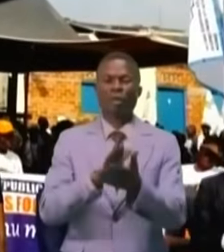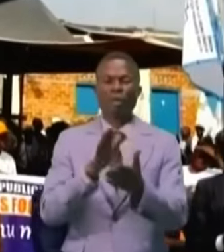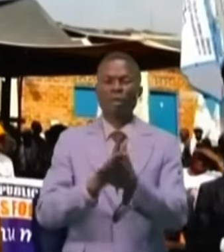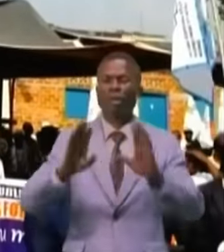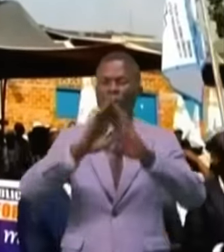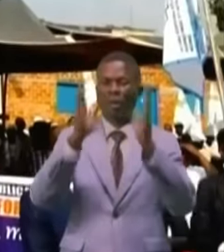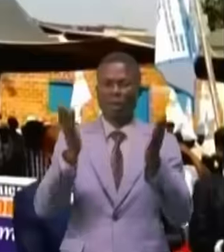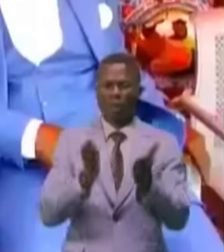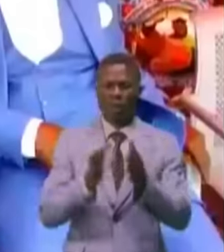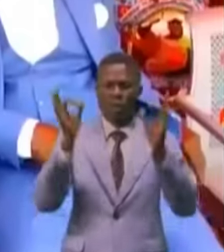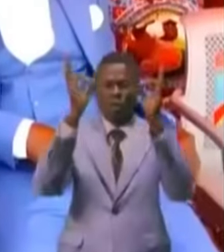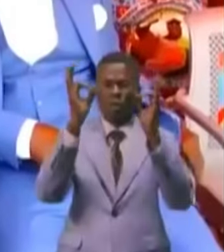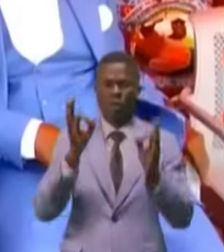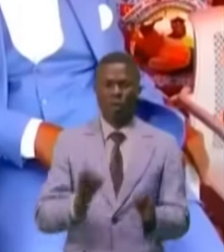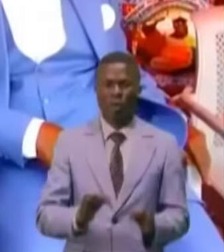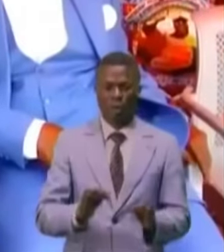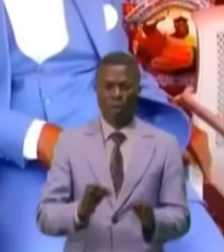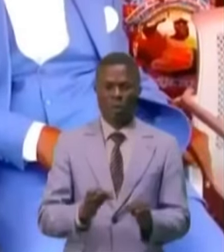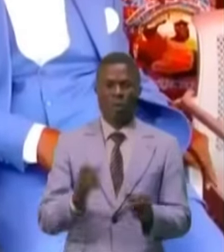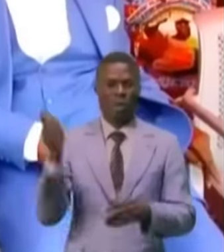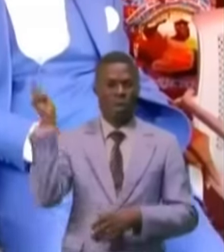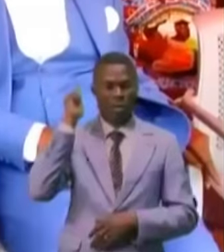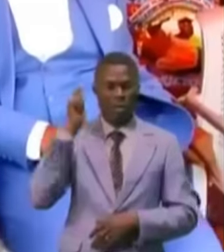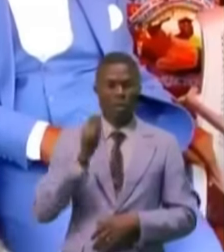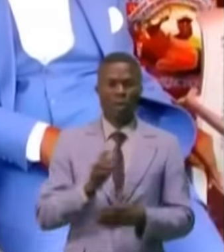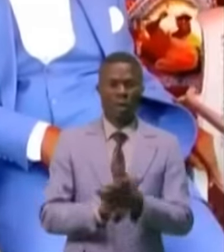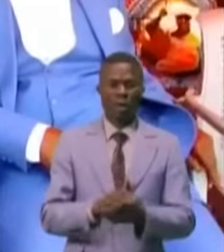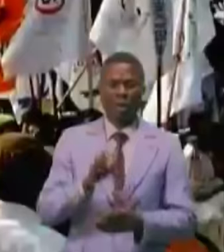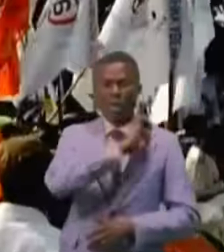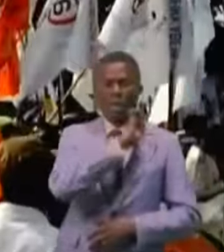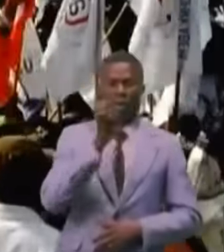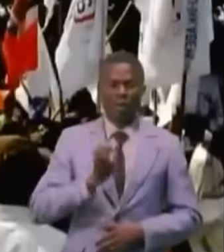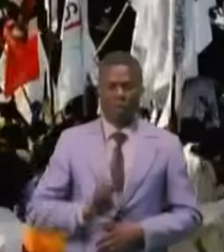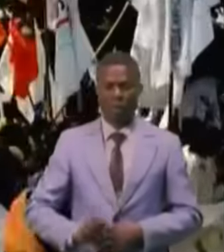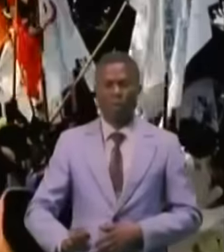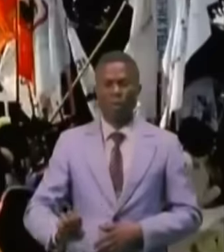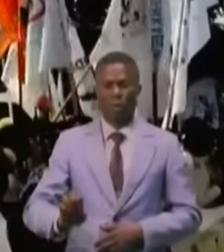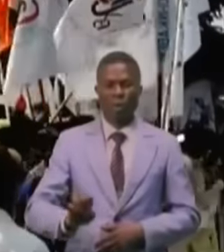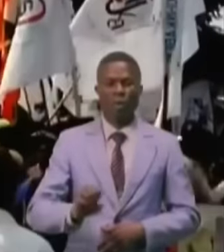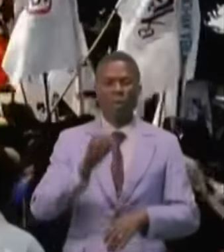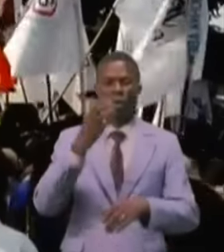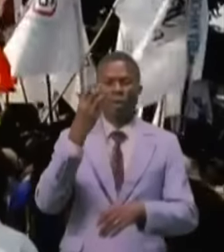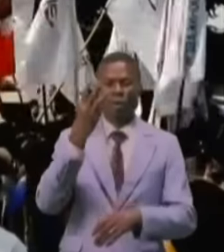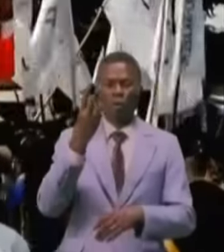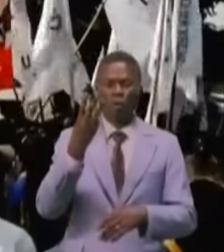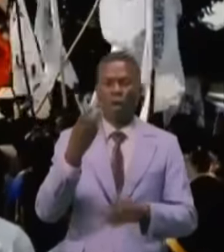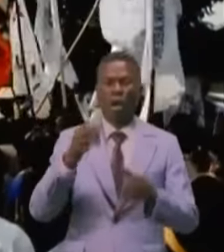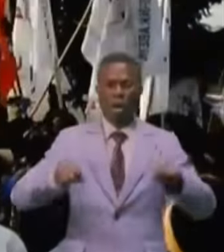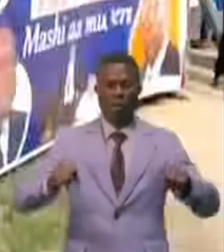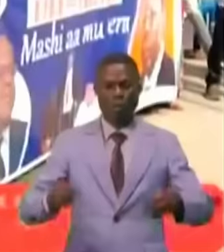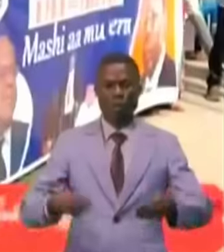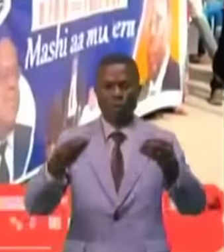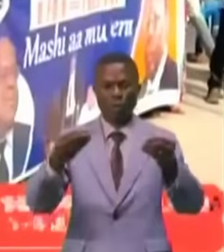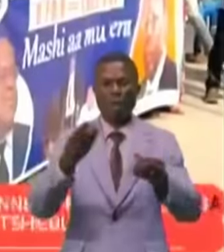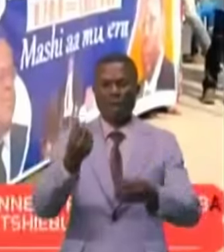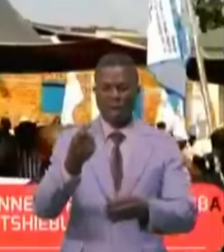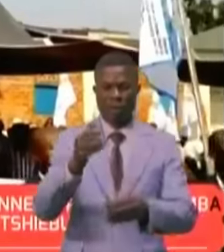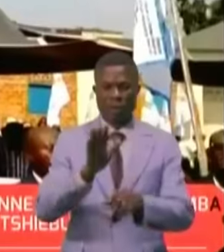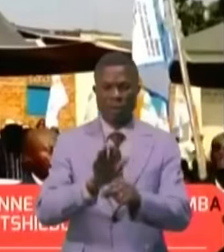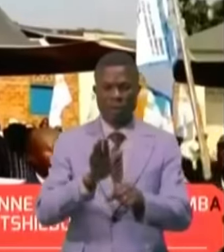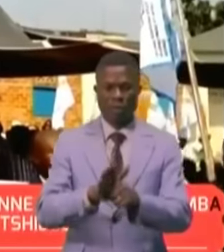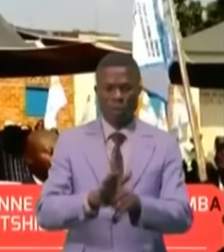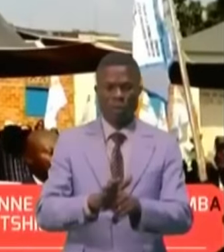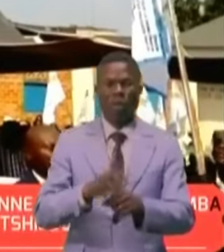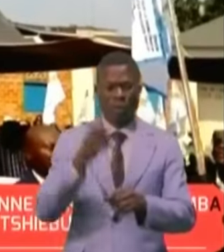sa fédération le professeur Bernard Emmanuel Kabatusula pour le don de 3 motos et d'une enveloppe pour l'organisation